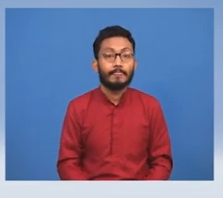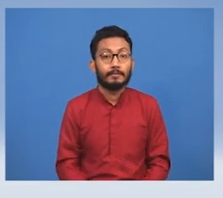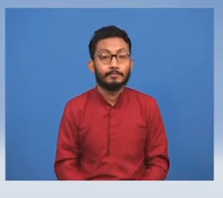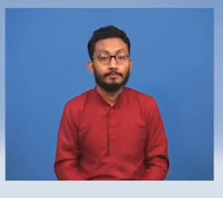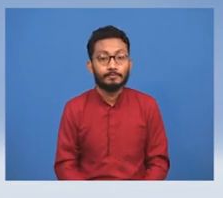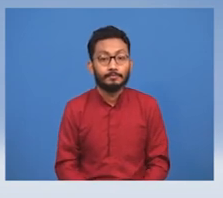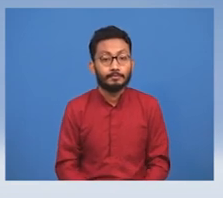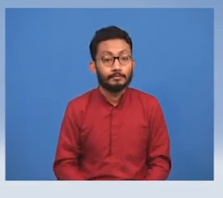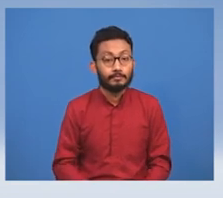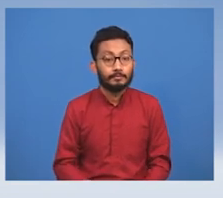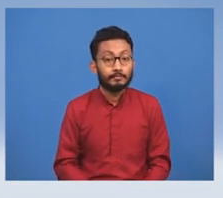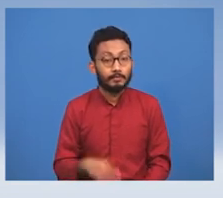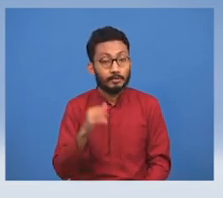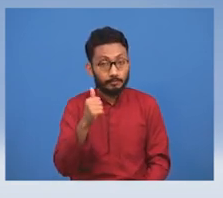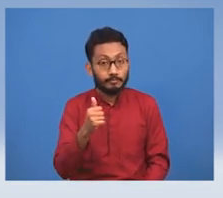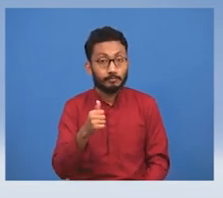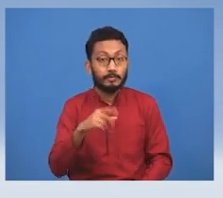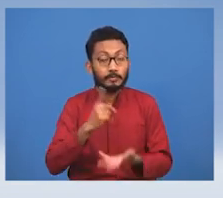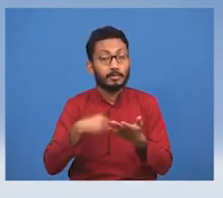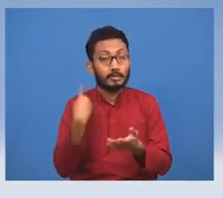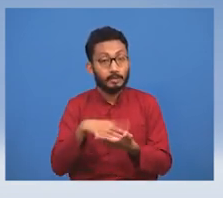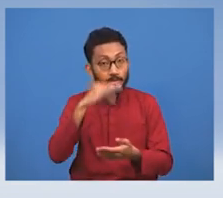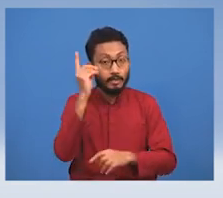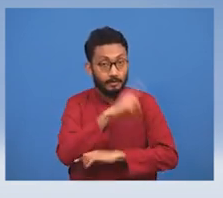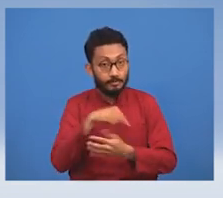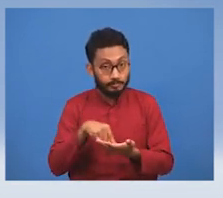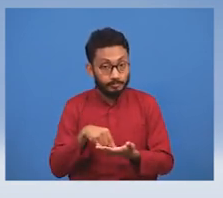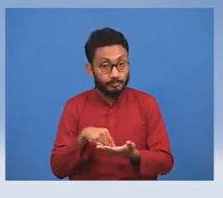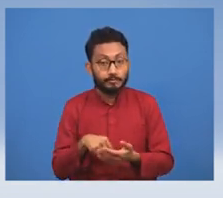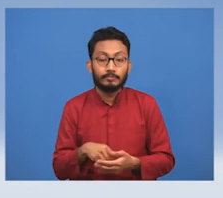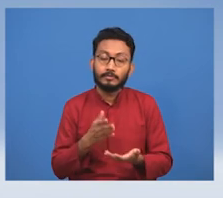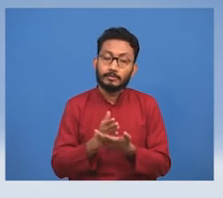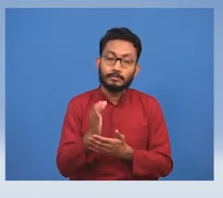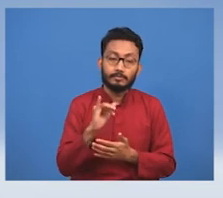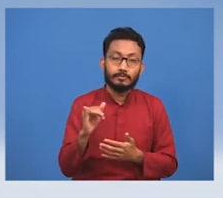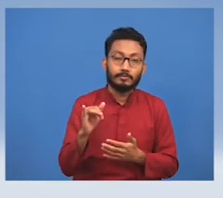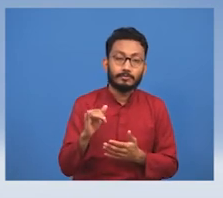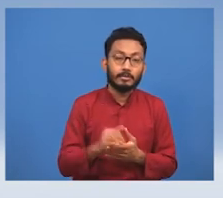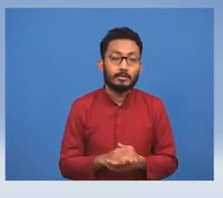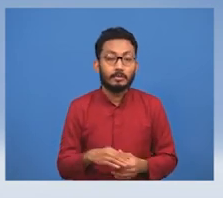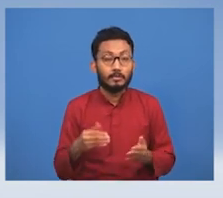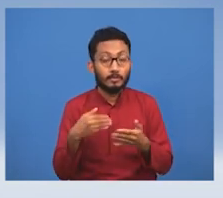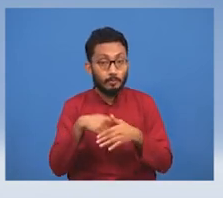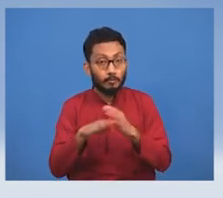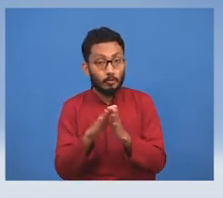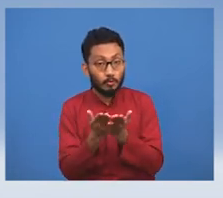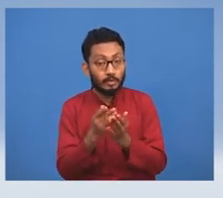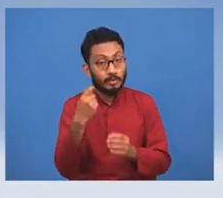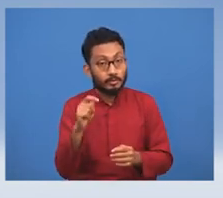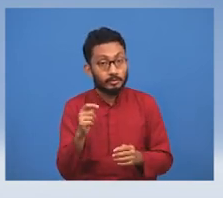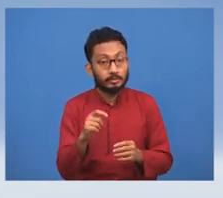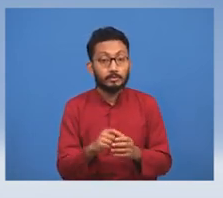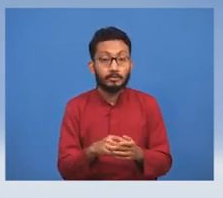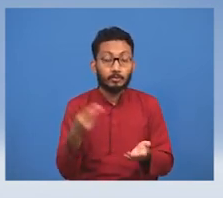apa yang kita pelajari hari ini. Jangan lupa teruskan pembelajaran buku teks anda. Selamat mengulang kaji.